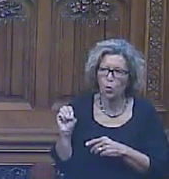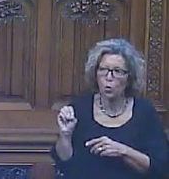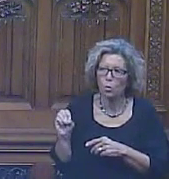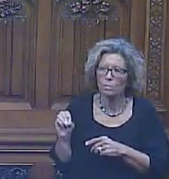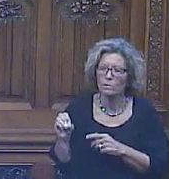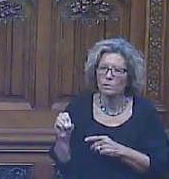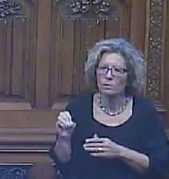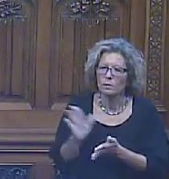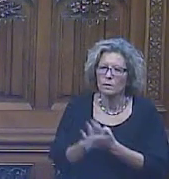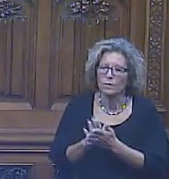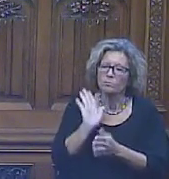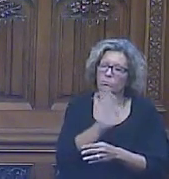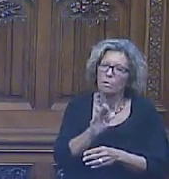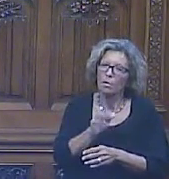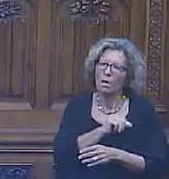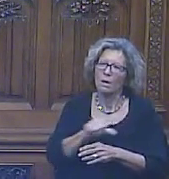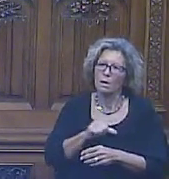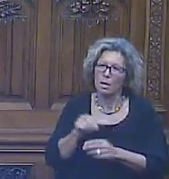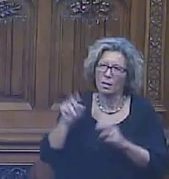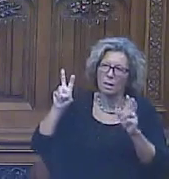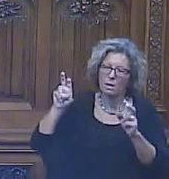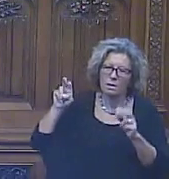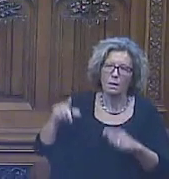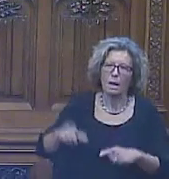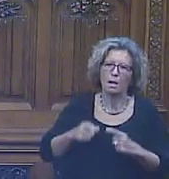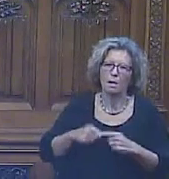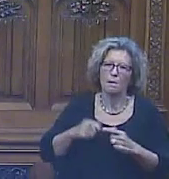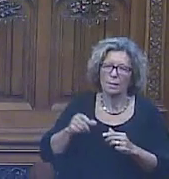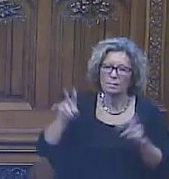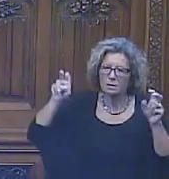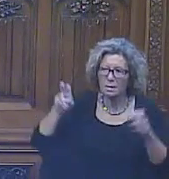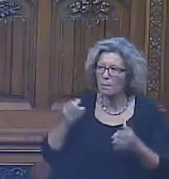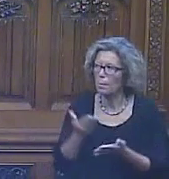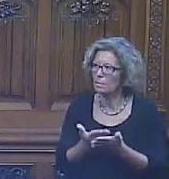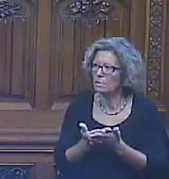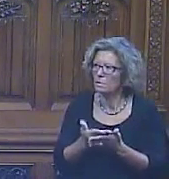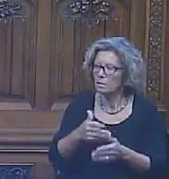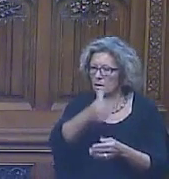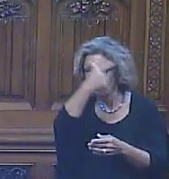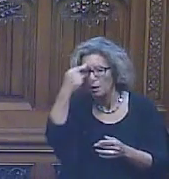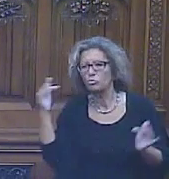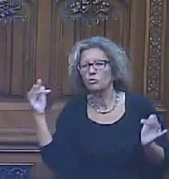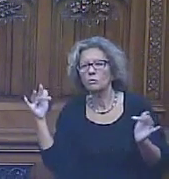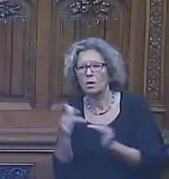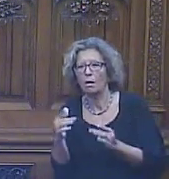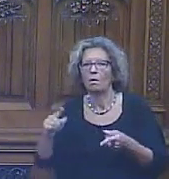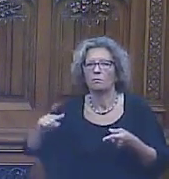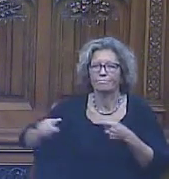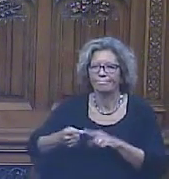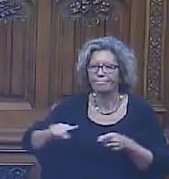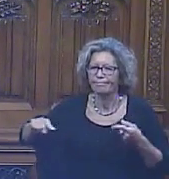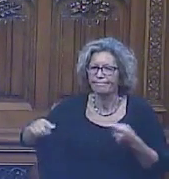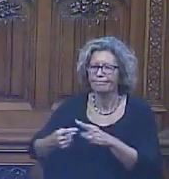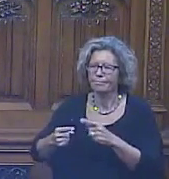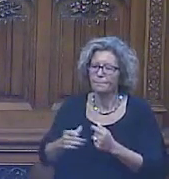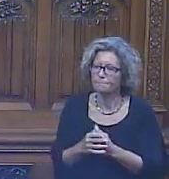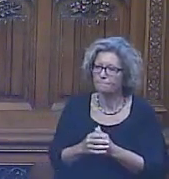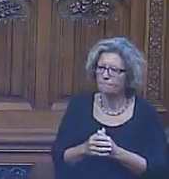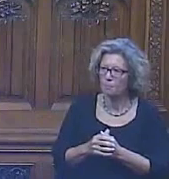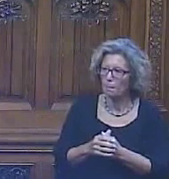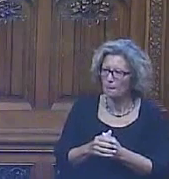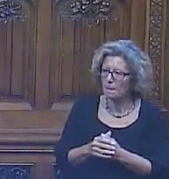zum Leib- und Lebensthema ihrer Existenzgrundlage macht, und das ist Menschen gegeneinander aufhetzen. Und sehr